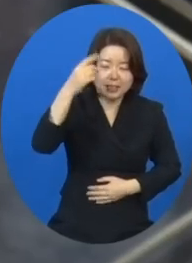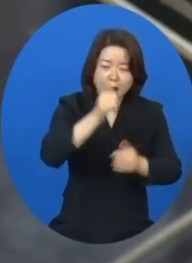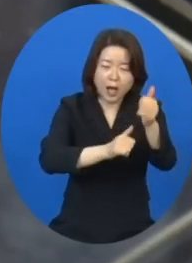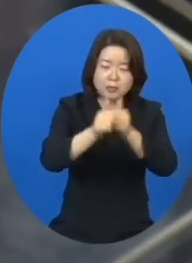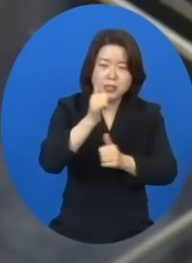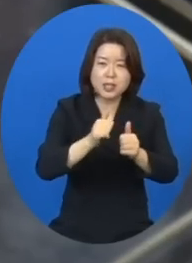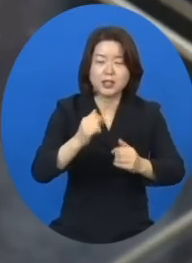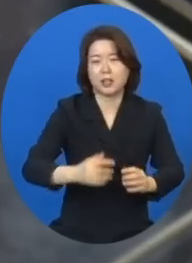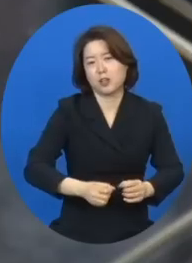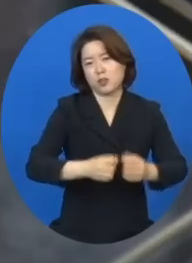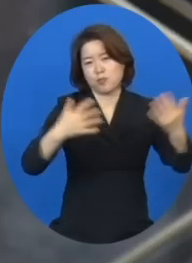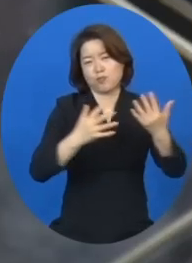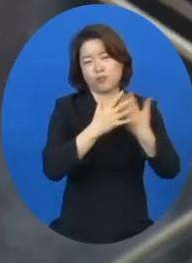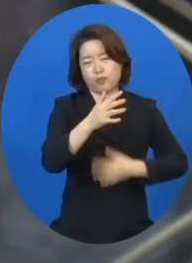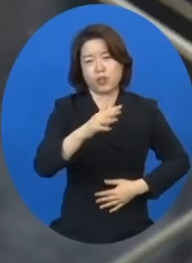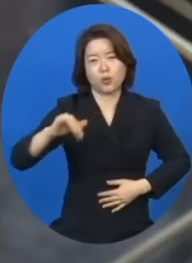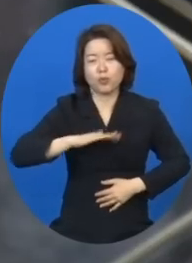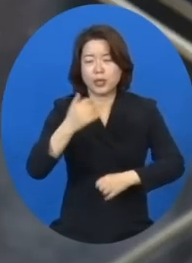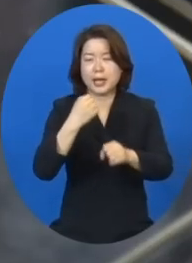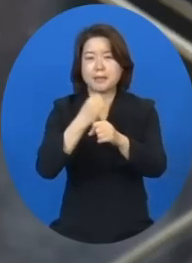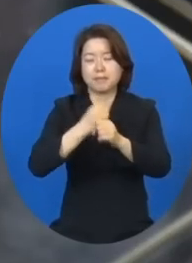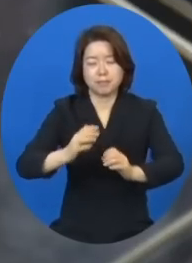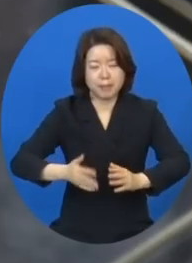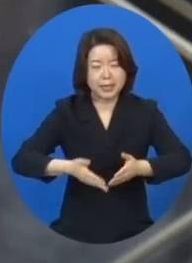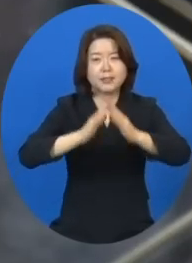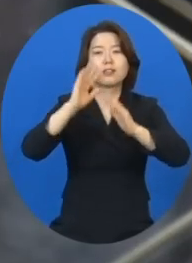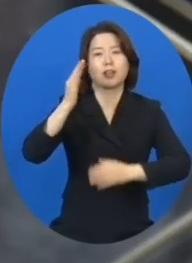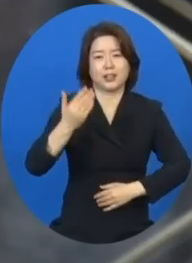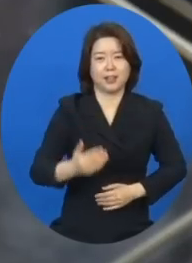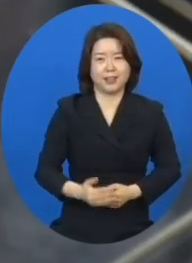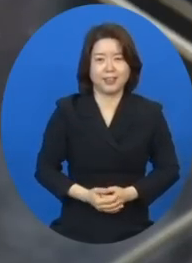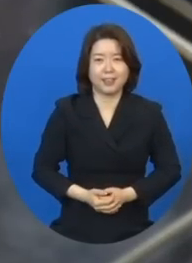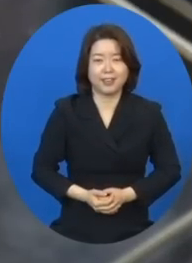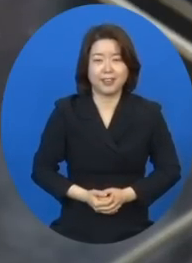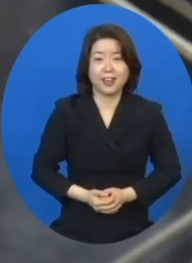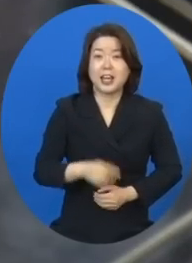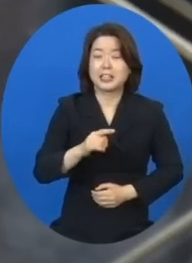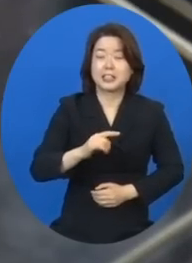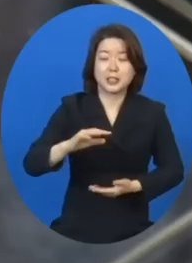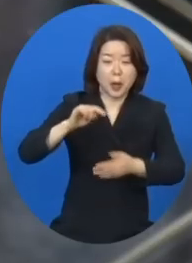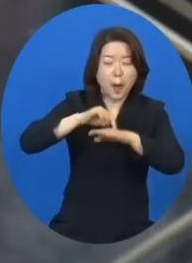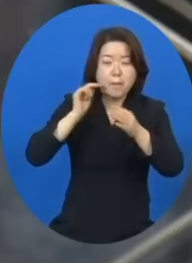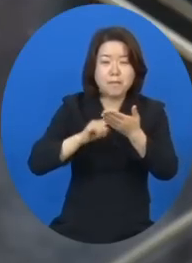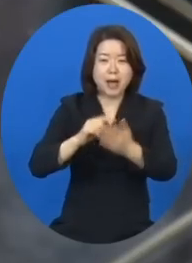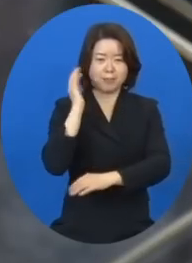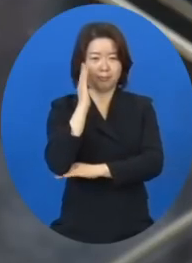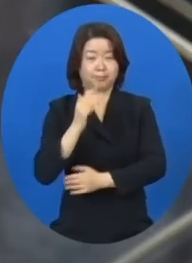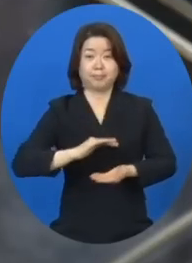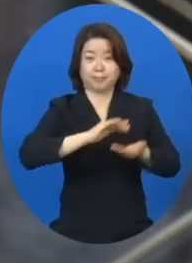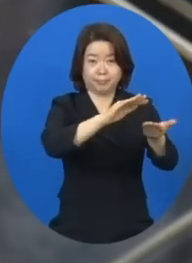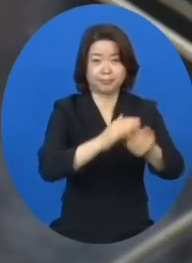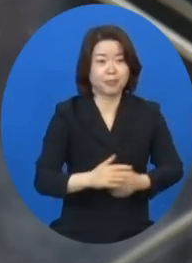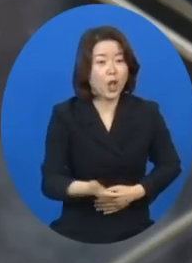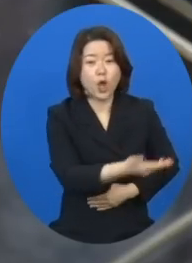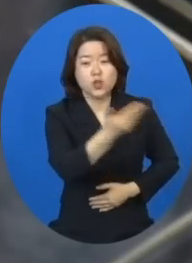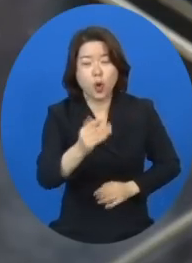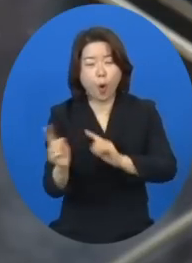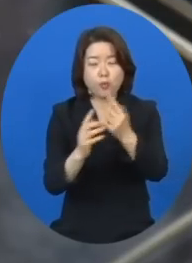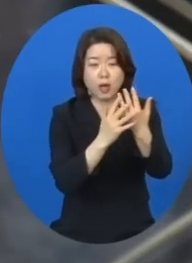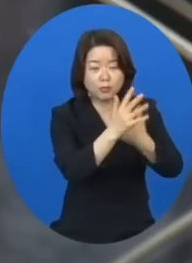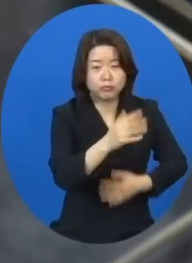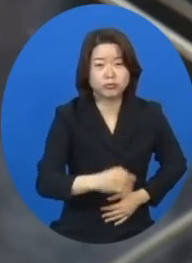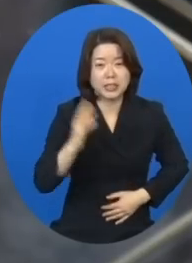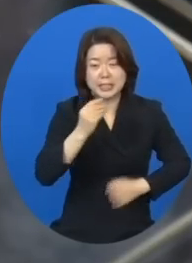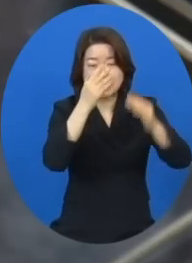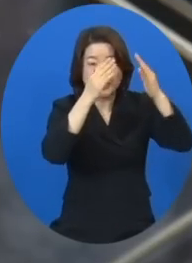성전인 것입니다. 그 마음으로 말씀을 전했어요. 제가 아이들한테 여러분의 부흥이 성전 건축이다, 그게 내